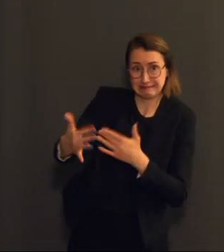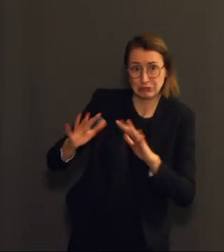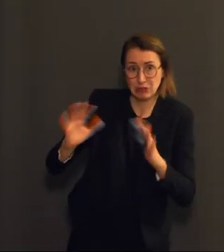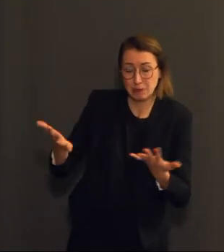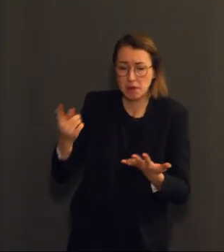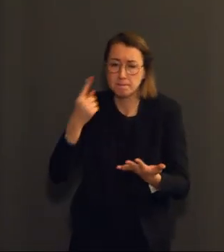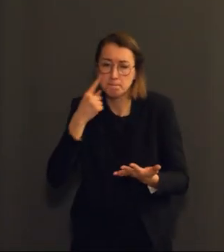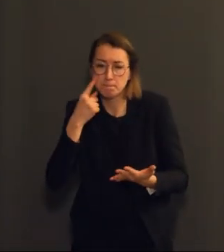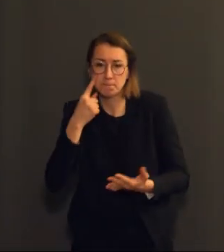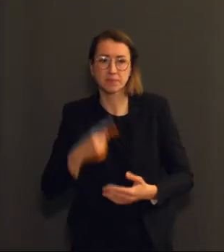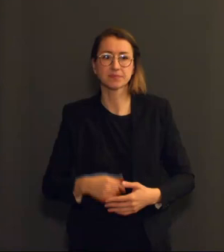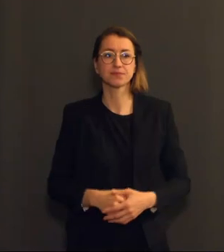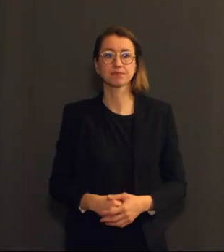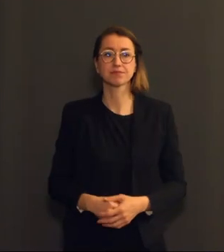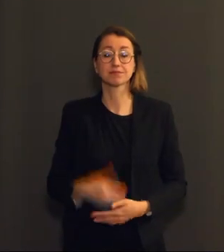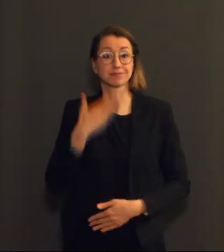attention.